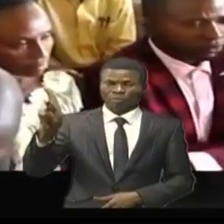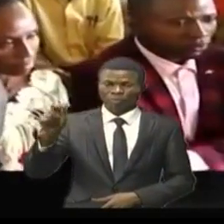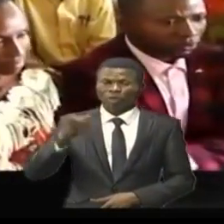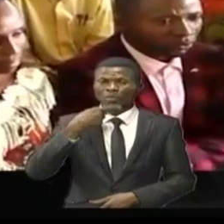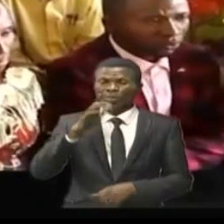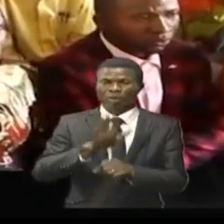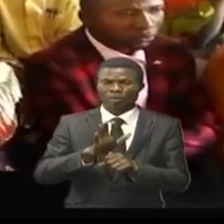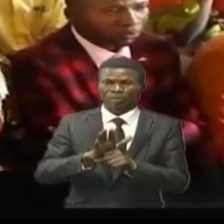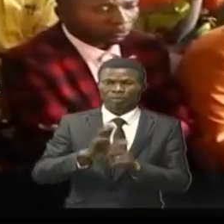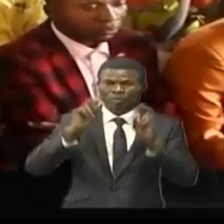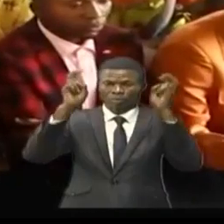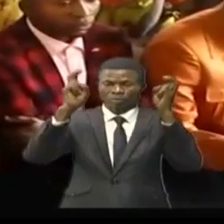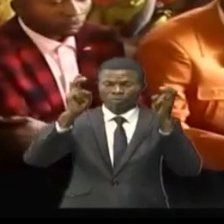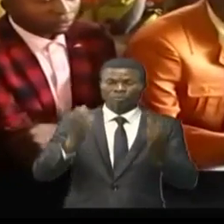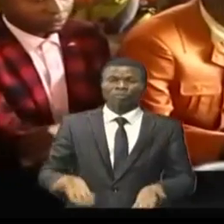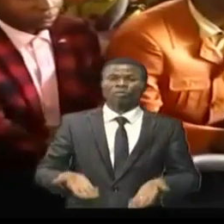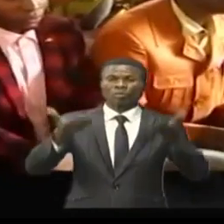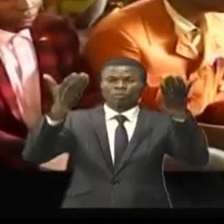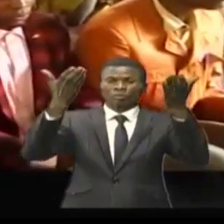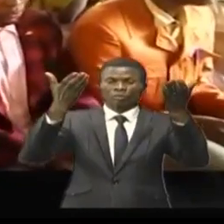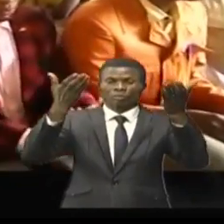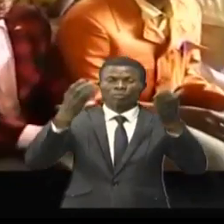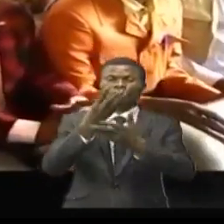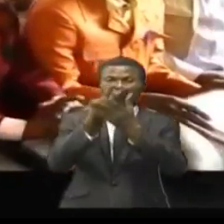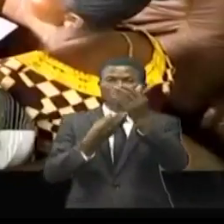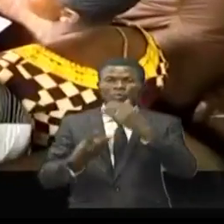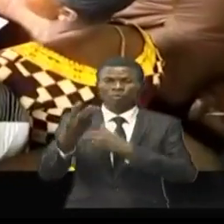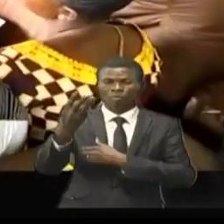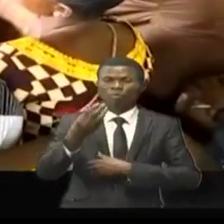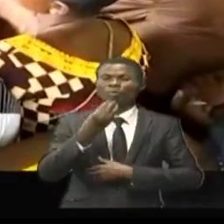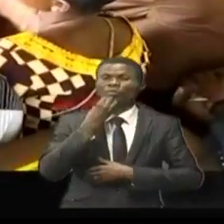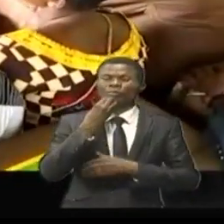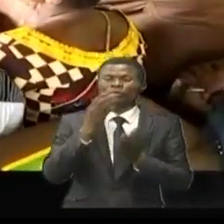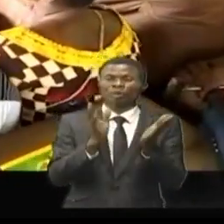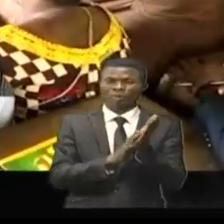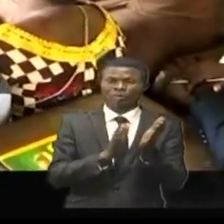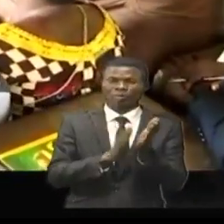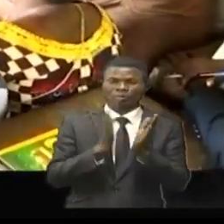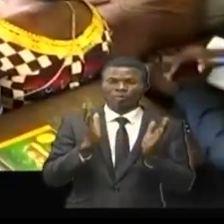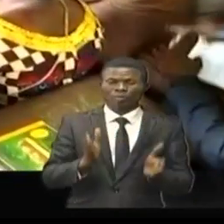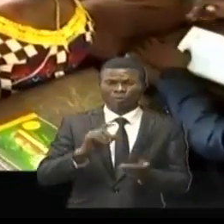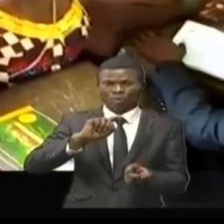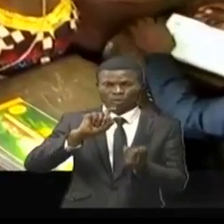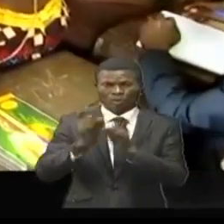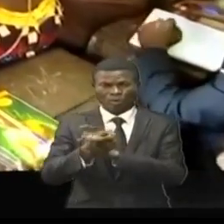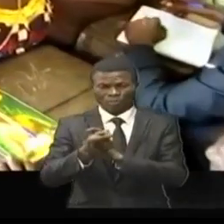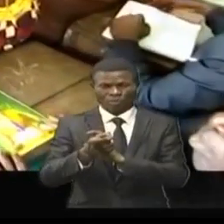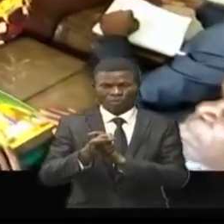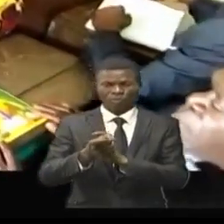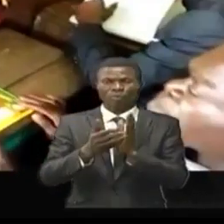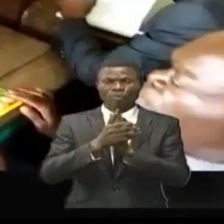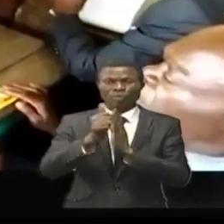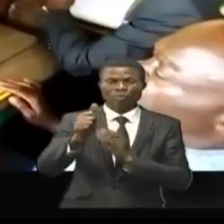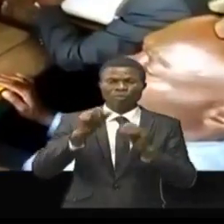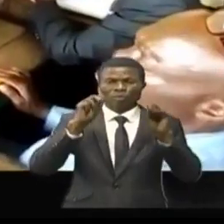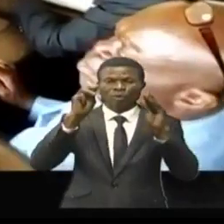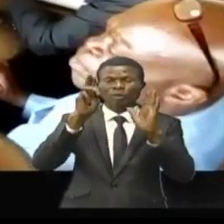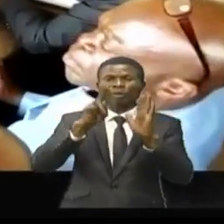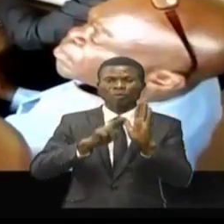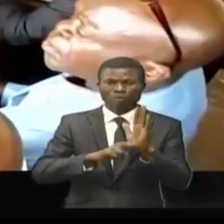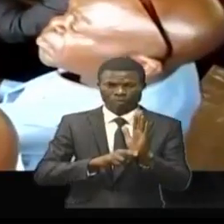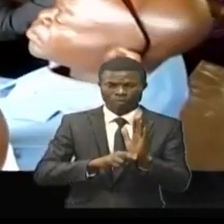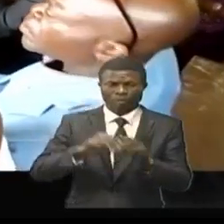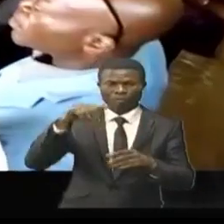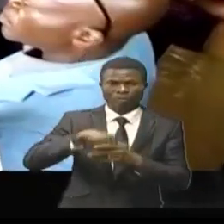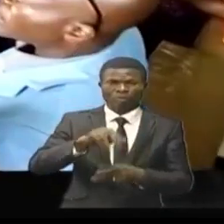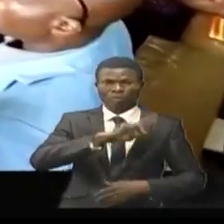thème Réveil de la trilogie de l'inspection scolaire en vue de l'amélioration de la qualité de l'enseignement en